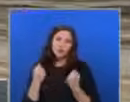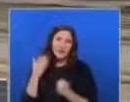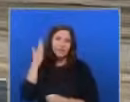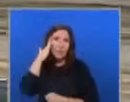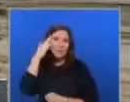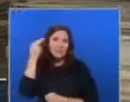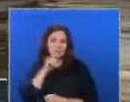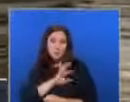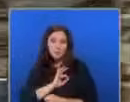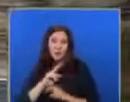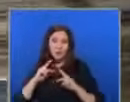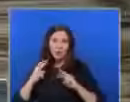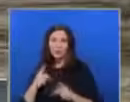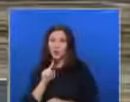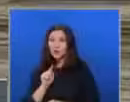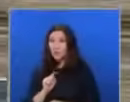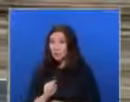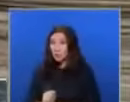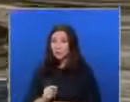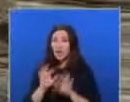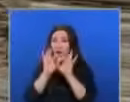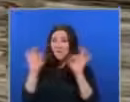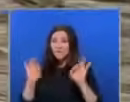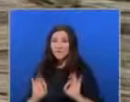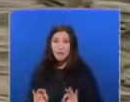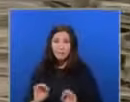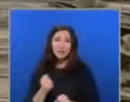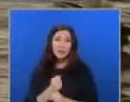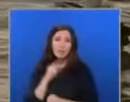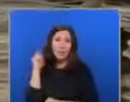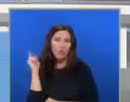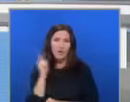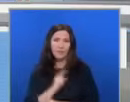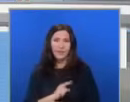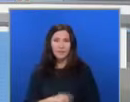Здравното министерство не успяха да отговорят на въпросите ни в рамките на работния ден.